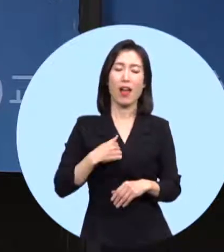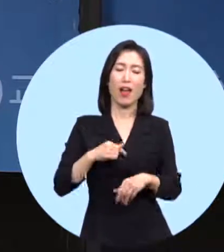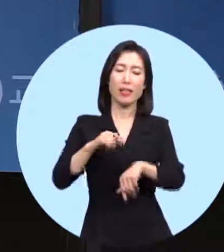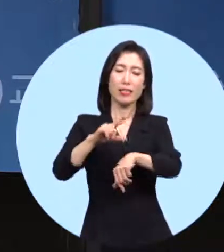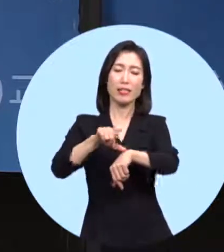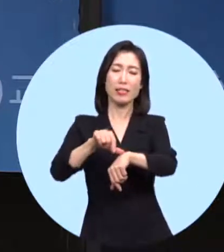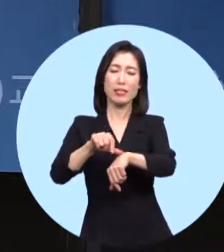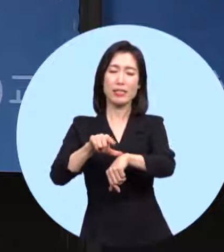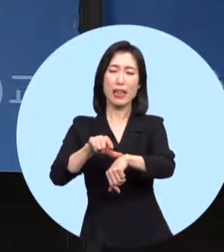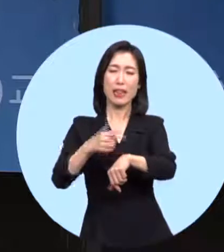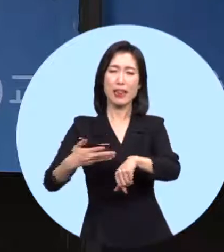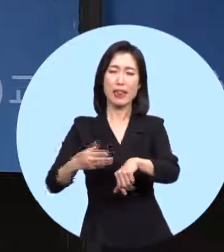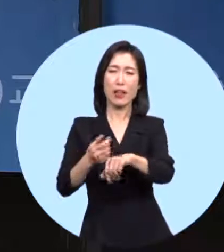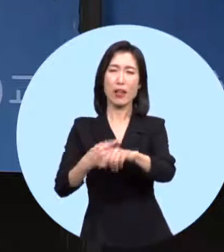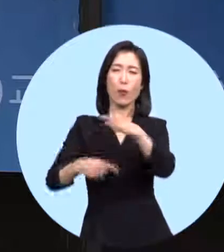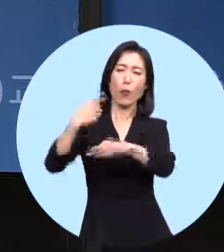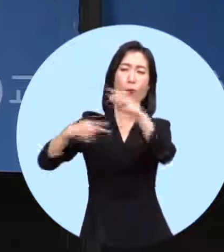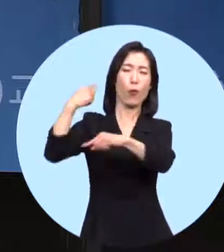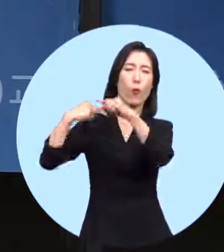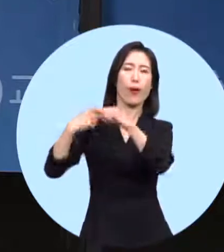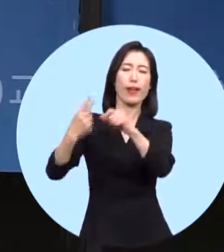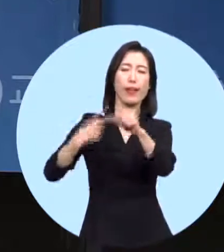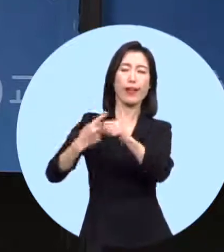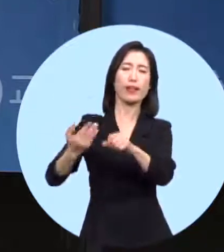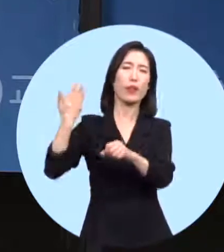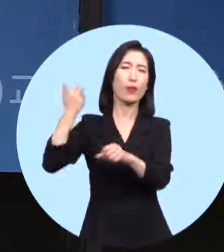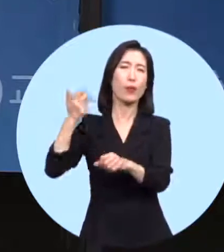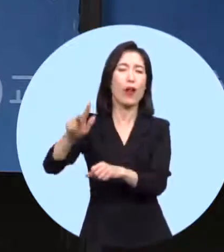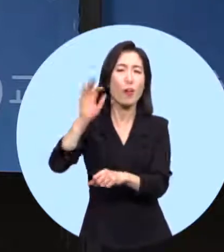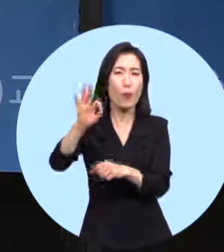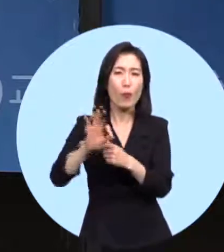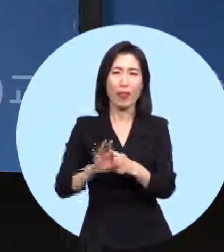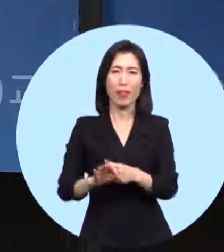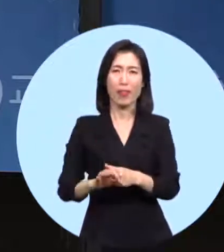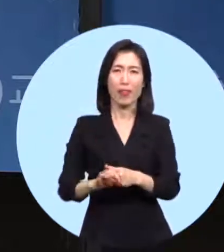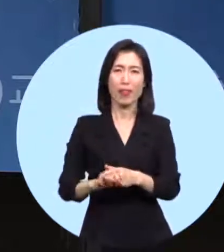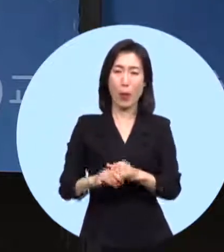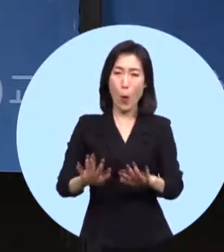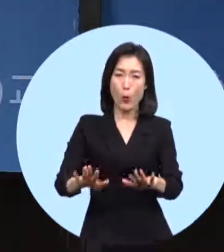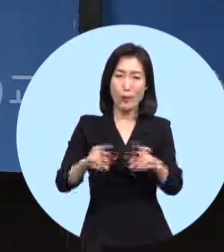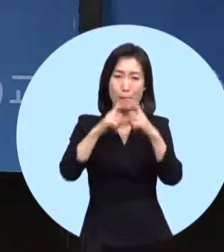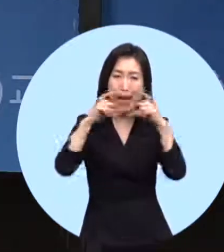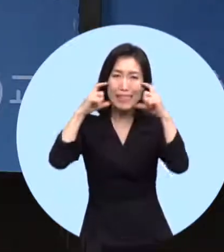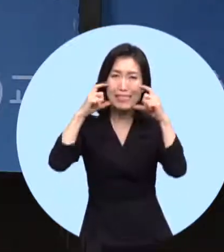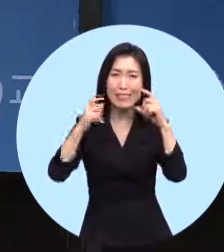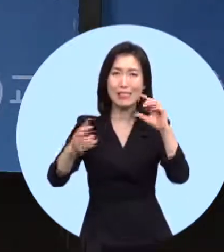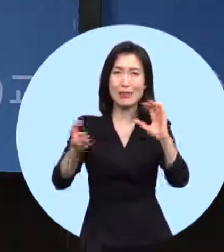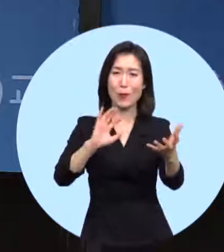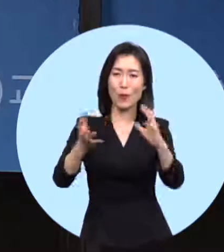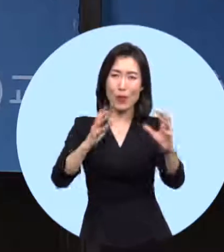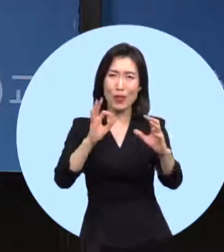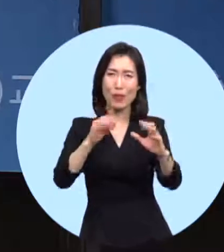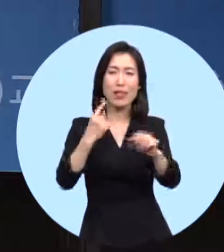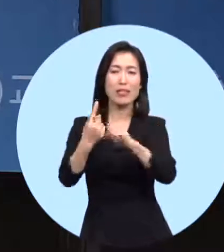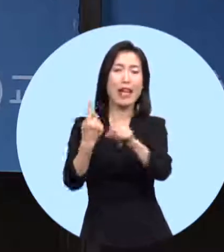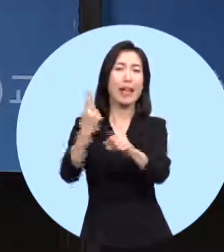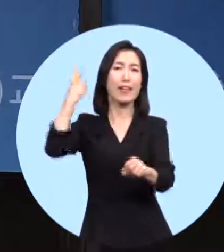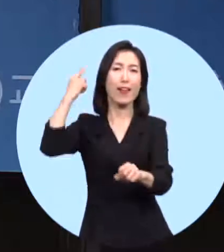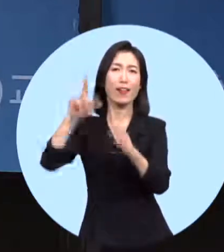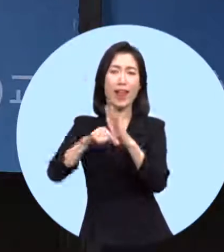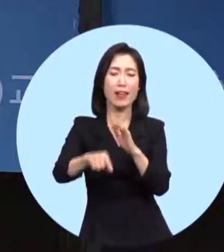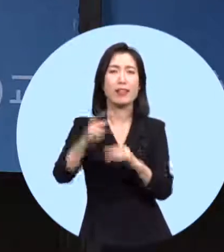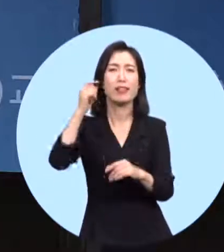1년 전으로 한번 돌려보면은 지금 저희가 마스크 쓰면서 오늘 톡 컨퍼런스를 진행하는데 상상도 할 수 없는 상황이지